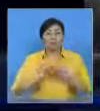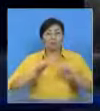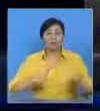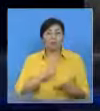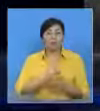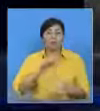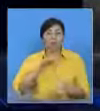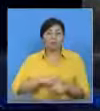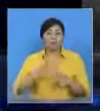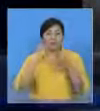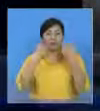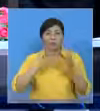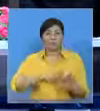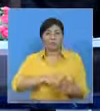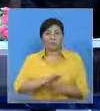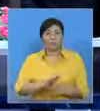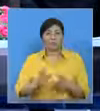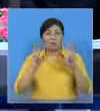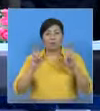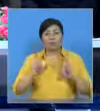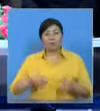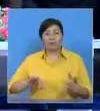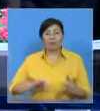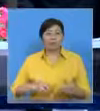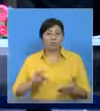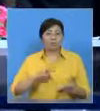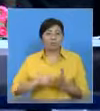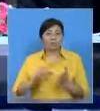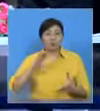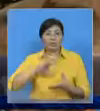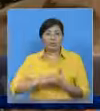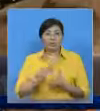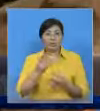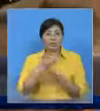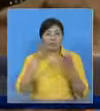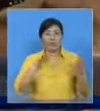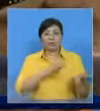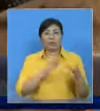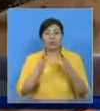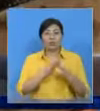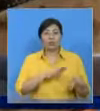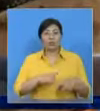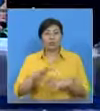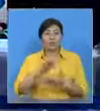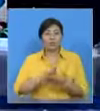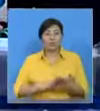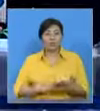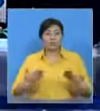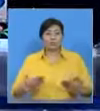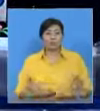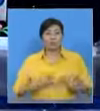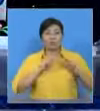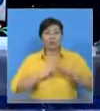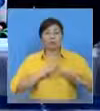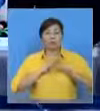туралы деректермен қамтылған арнайы бұрыш таныстырылды. Мәдениет үйінде жалғасқан шарада Бақтығали Жазықовтың өмір жолы мен еңбегі